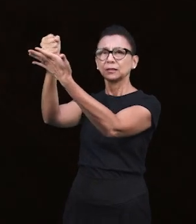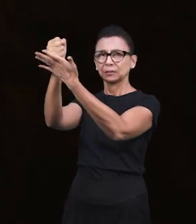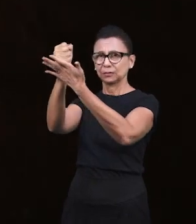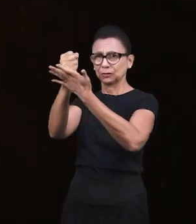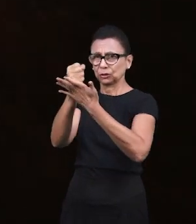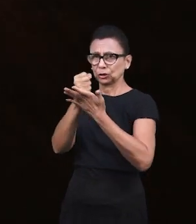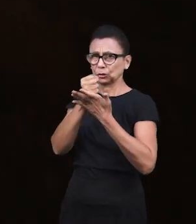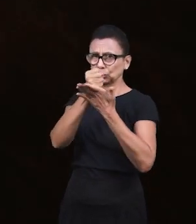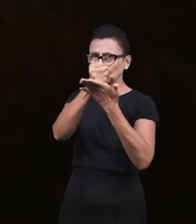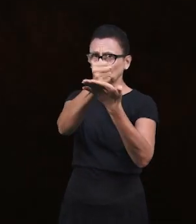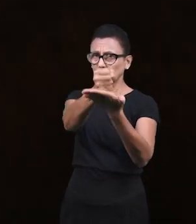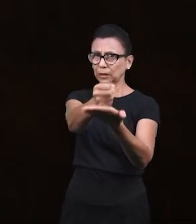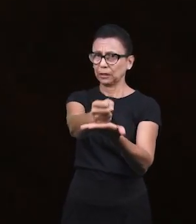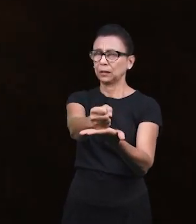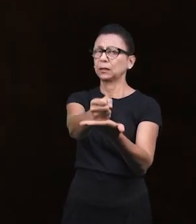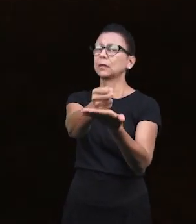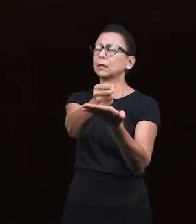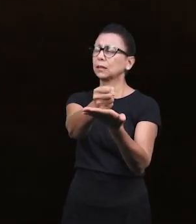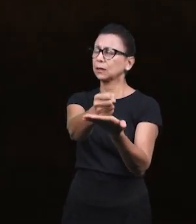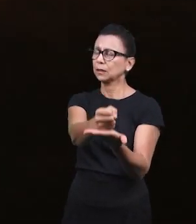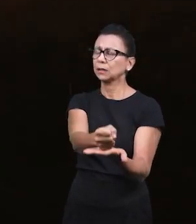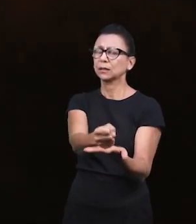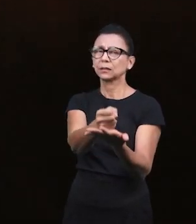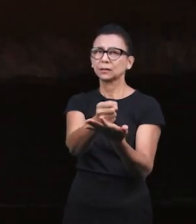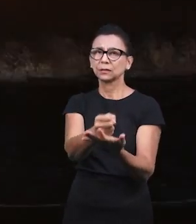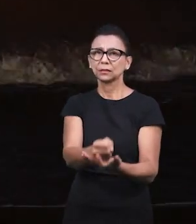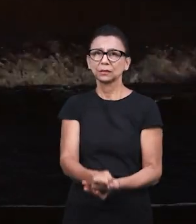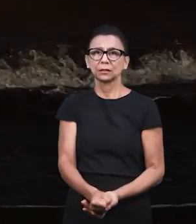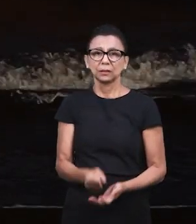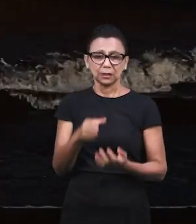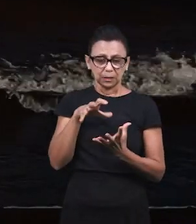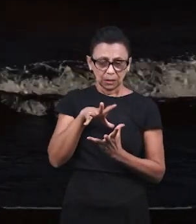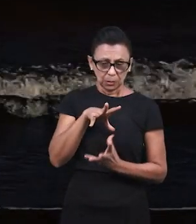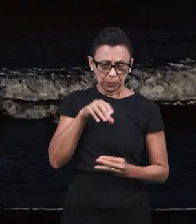Ele vem te socorrer.